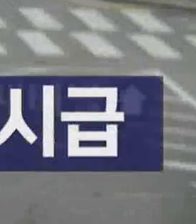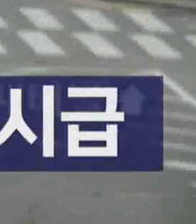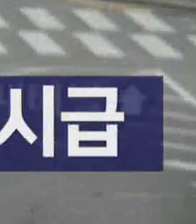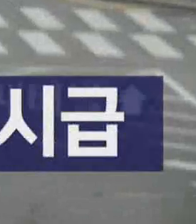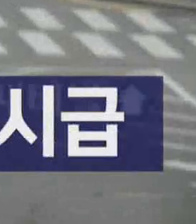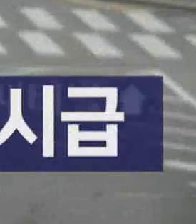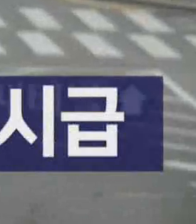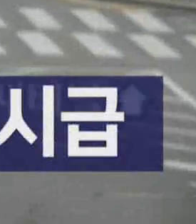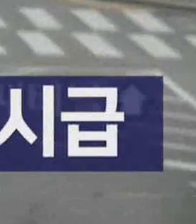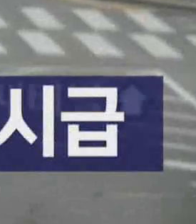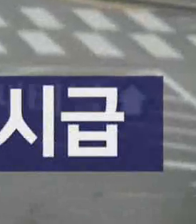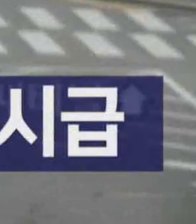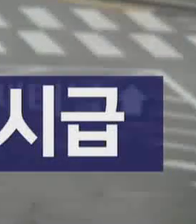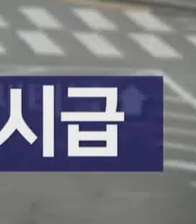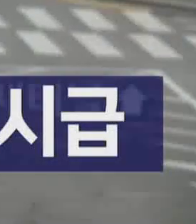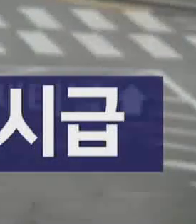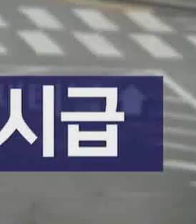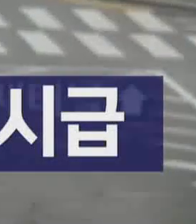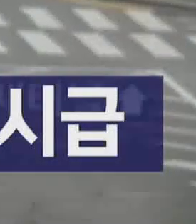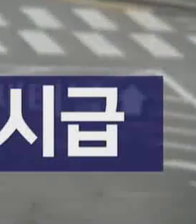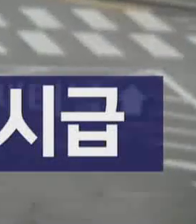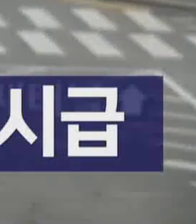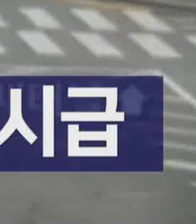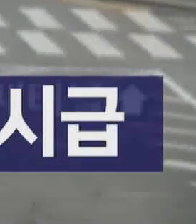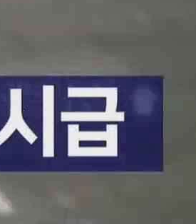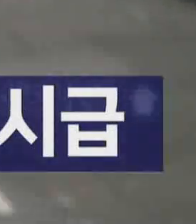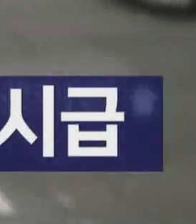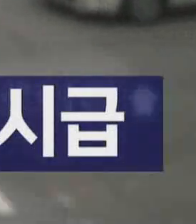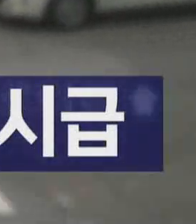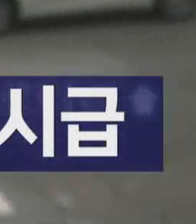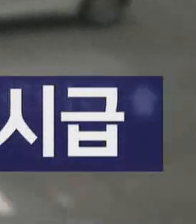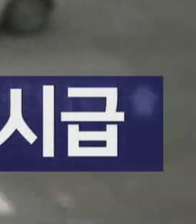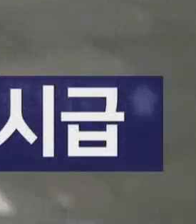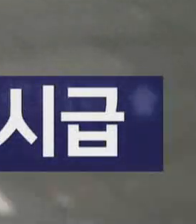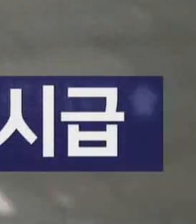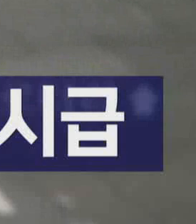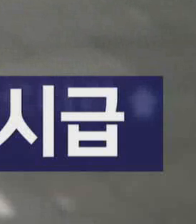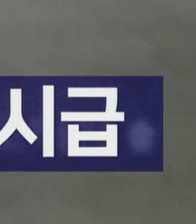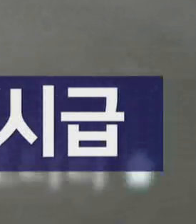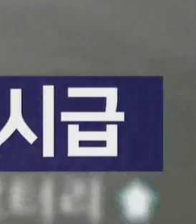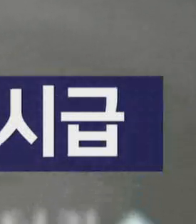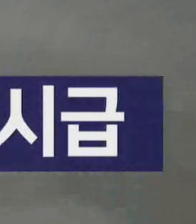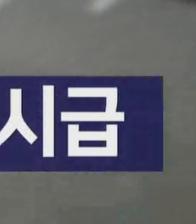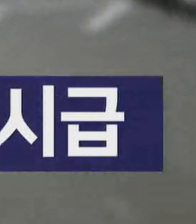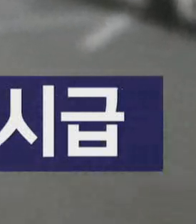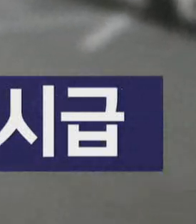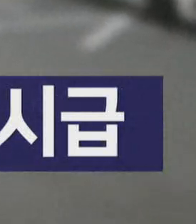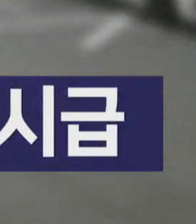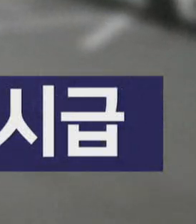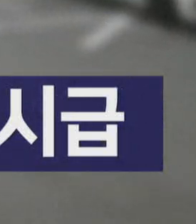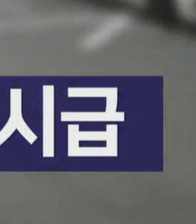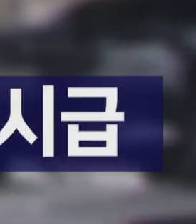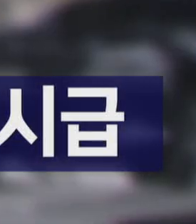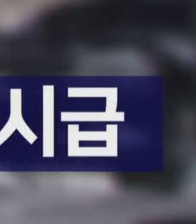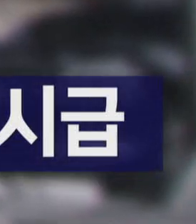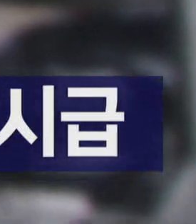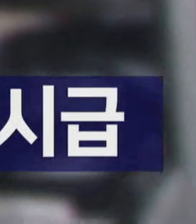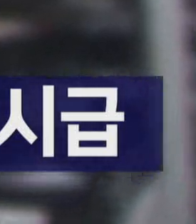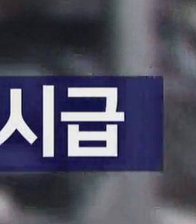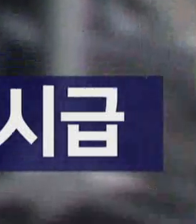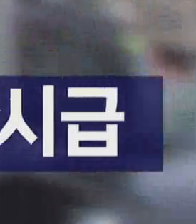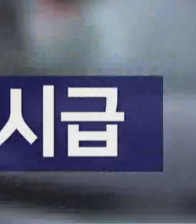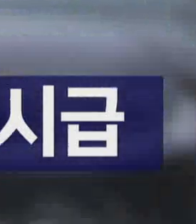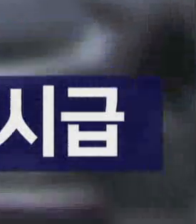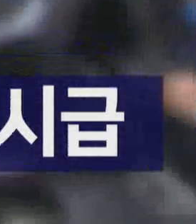10여 명의 사상자를 낸 여수 탁송차 사고와 관련해 사고 지점에 대한 시설 개선이 이뤄집니다. 사고 원인을 놓고는